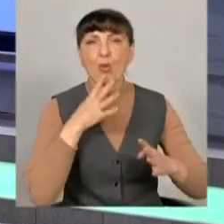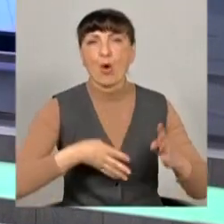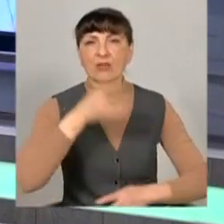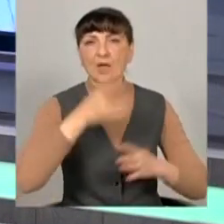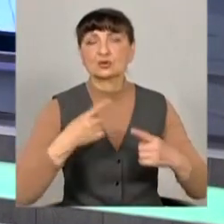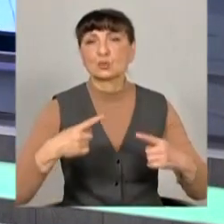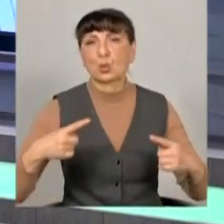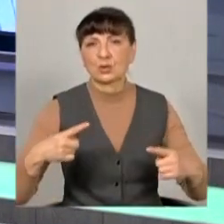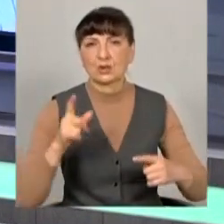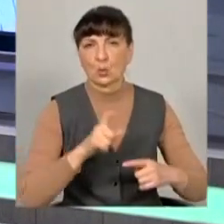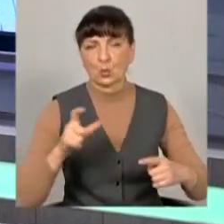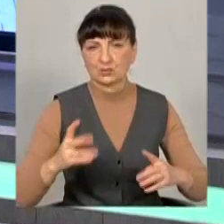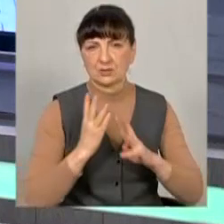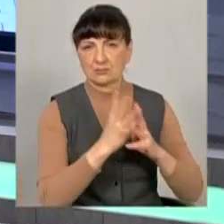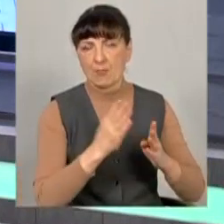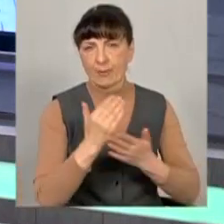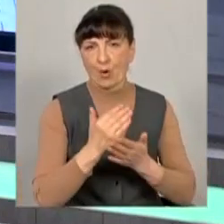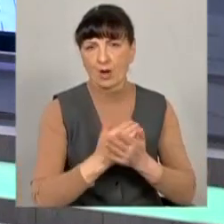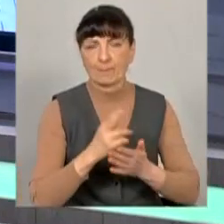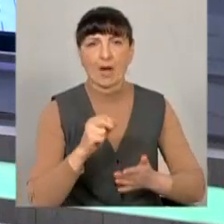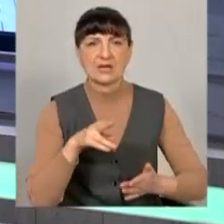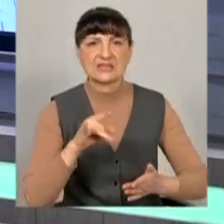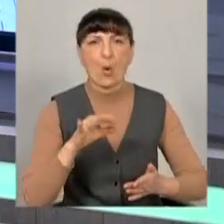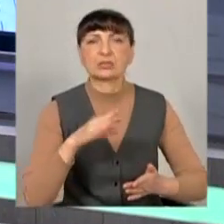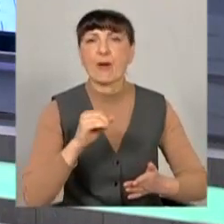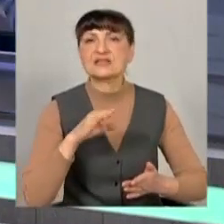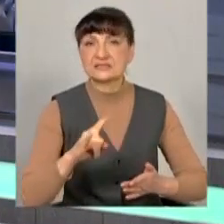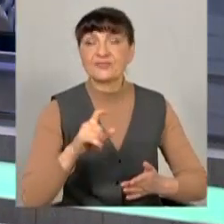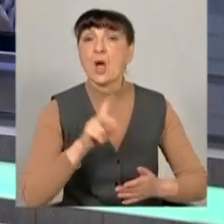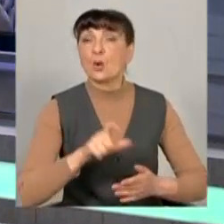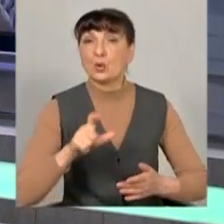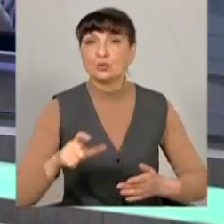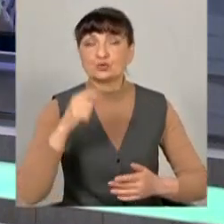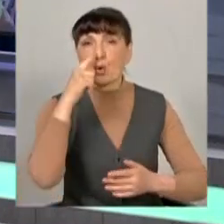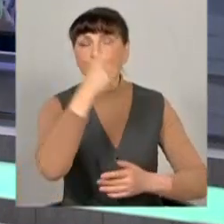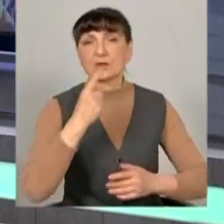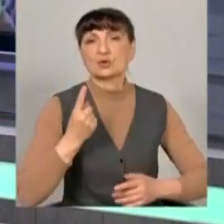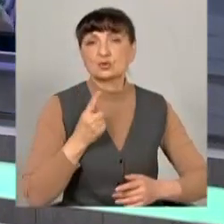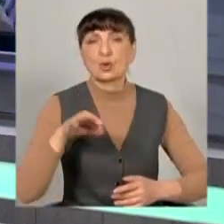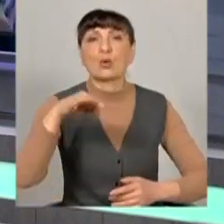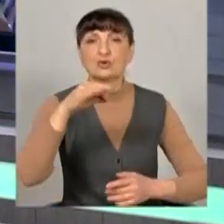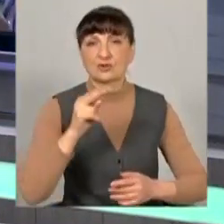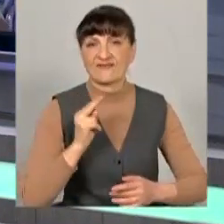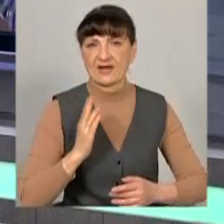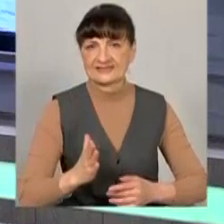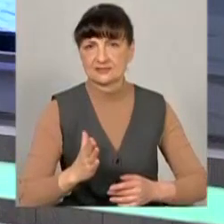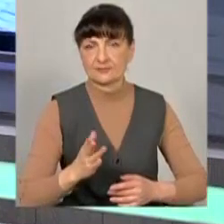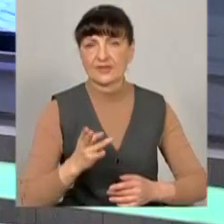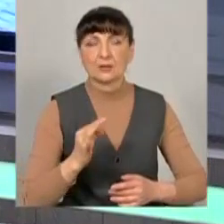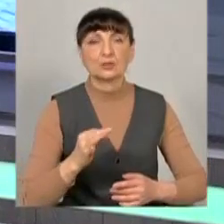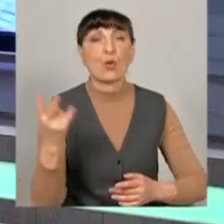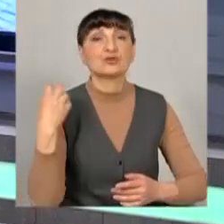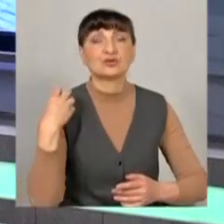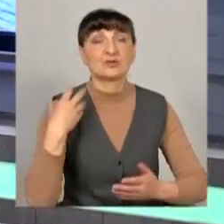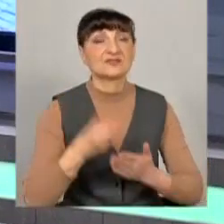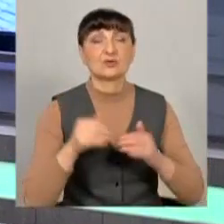для других очередников программы «Бахты отбасы». Тогда как люди почти год ждут ключи от обещанных квартир. Но чиновники свое